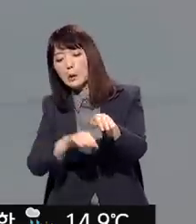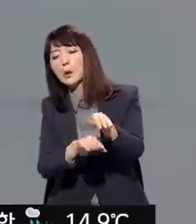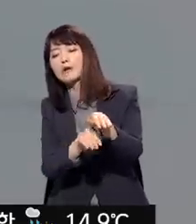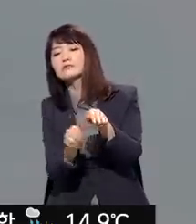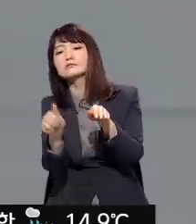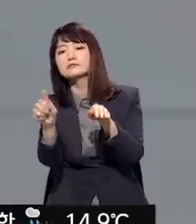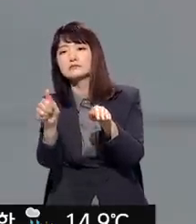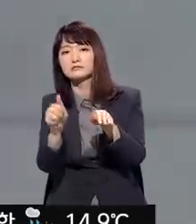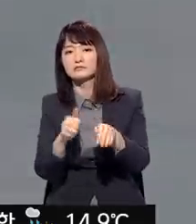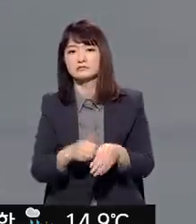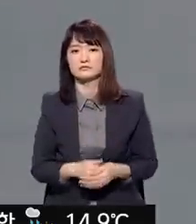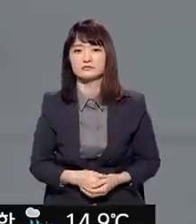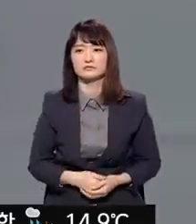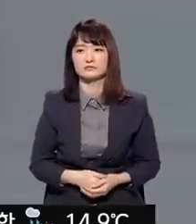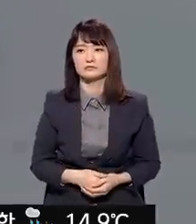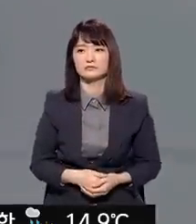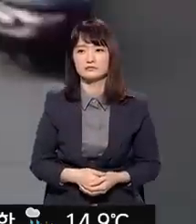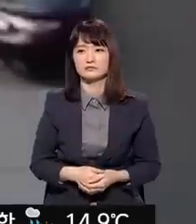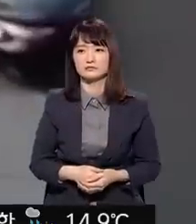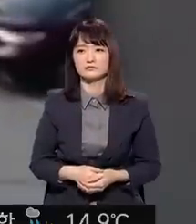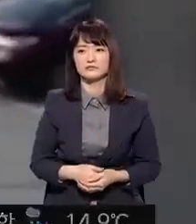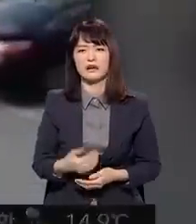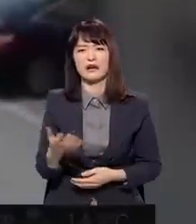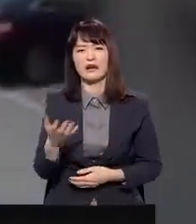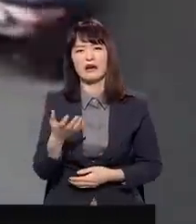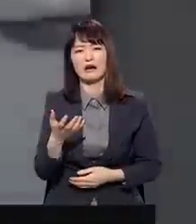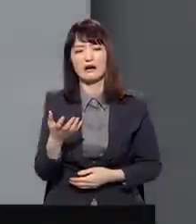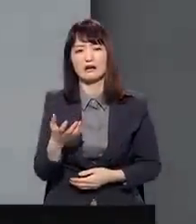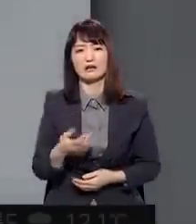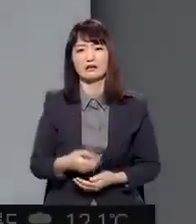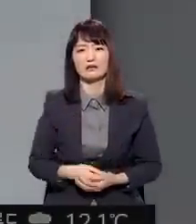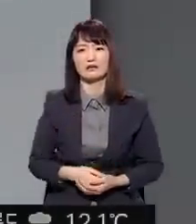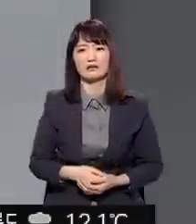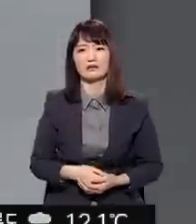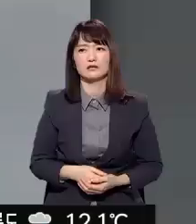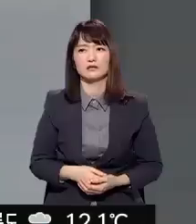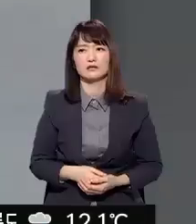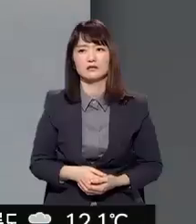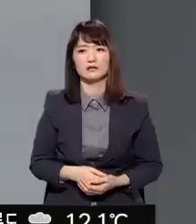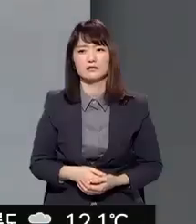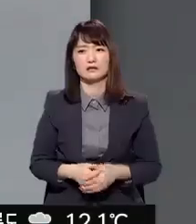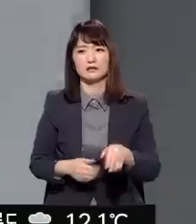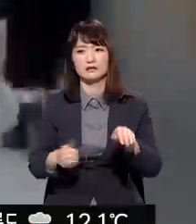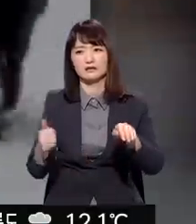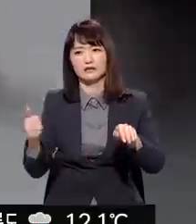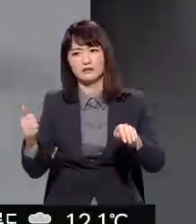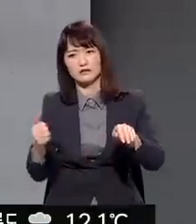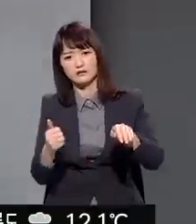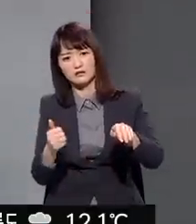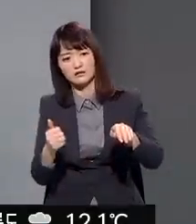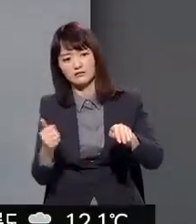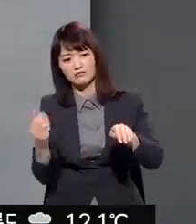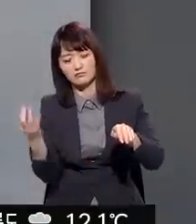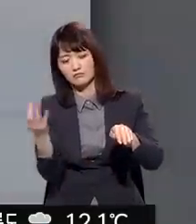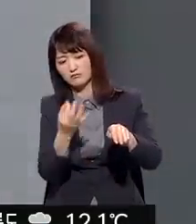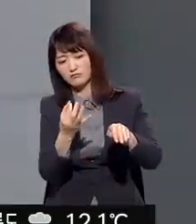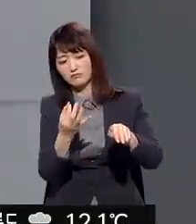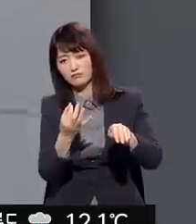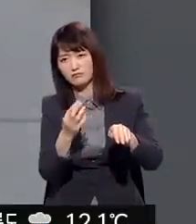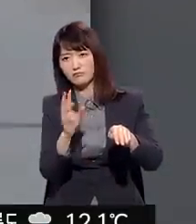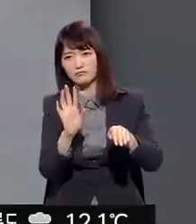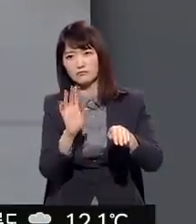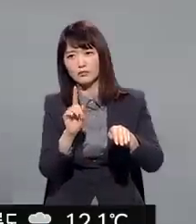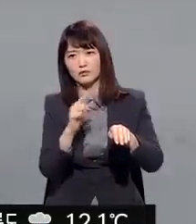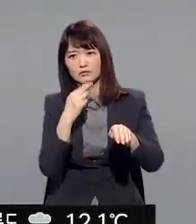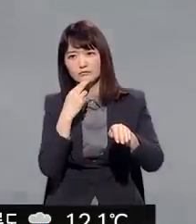아이고 뒷발 쓱 집어넣고 아야야야야야 그러죠. 자, 한번 쳐다보는데 아무 기척이 없네. 운전자가